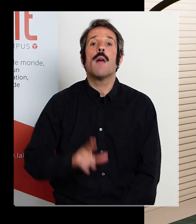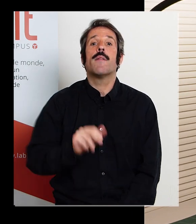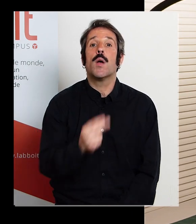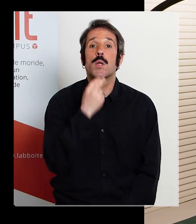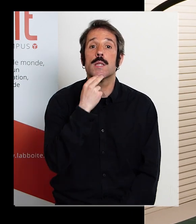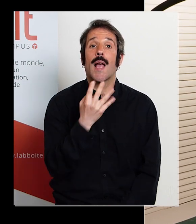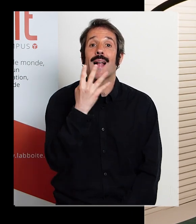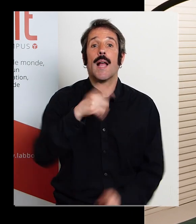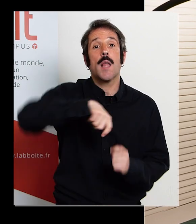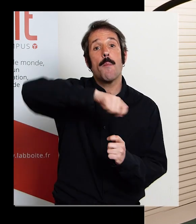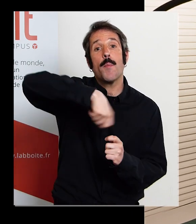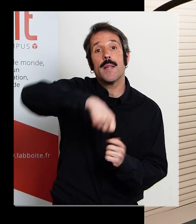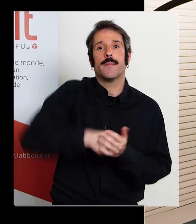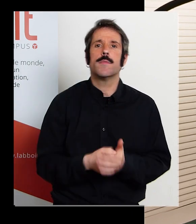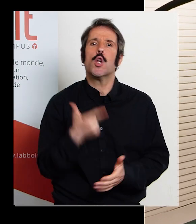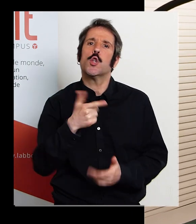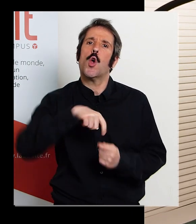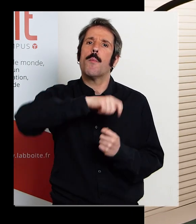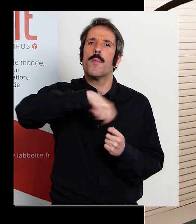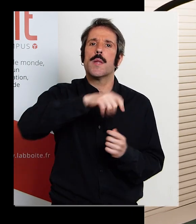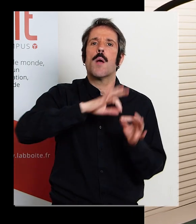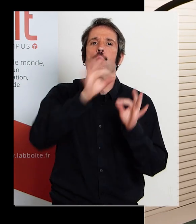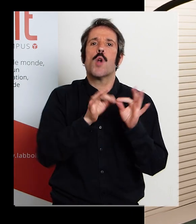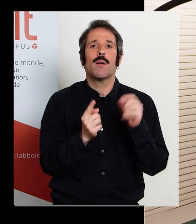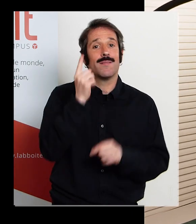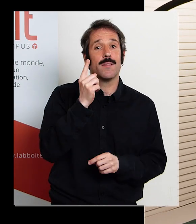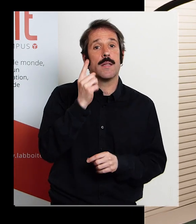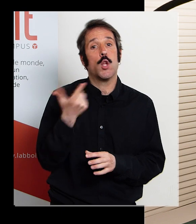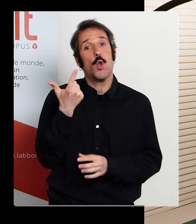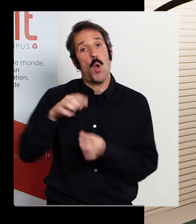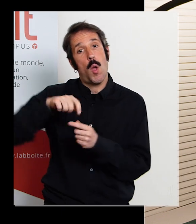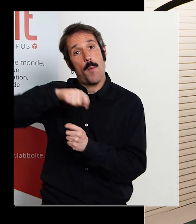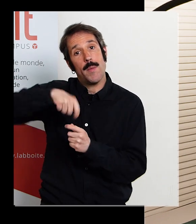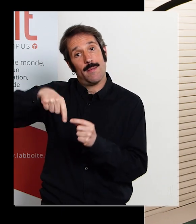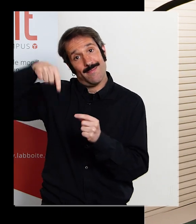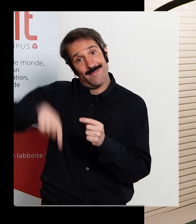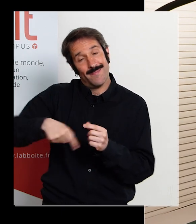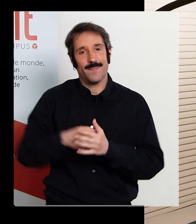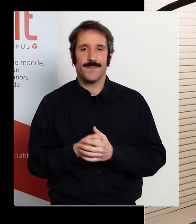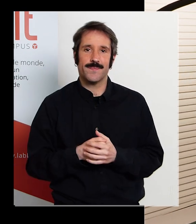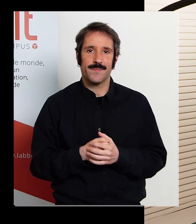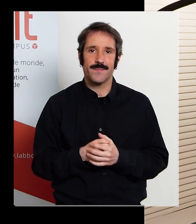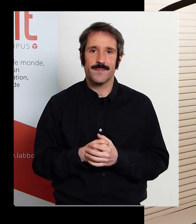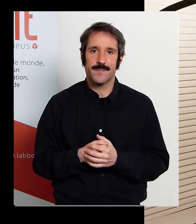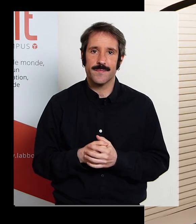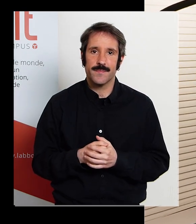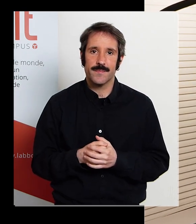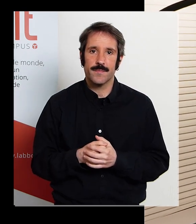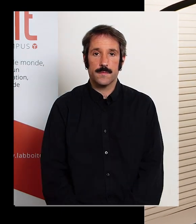que nous allons donc utiliser 4 bobines. Les 2 bobines du boucleur supérieur et les 2 bobines du boucleur